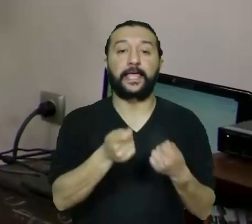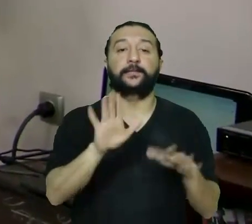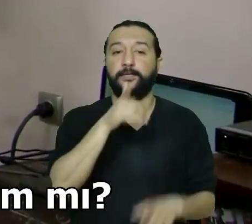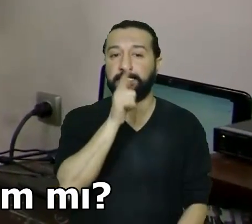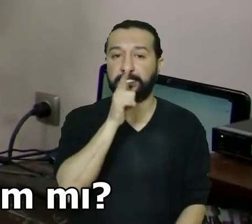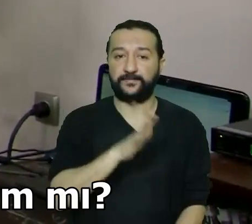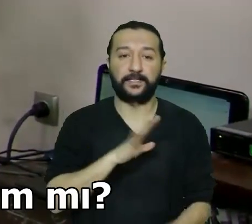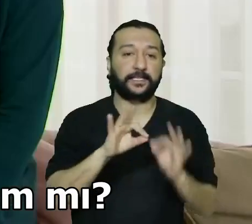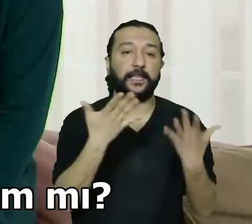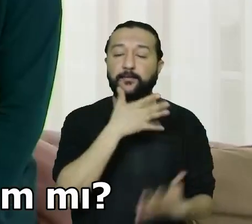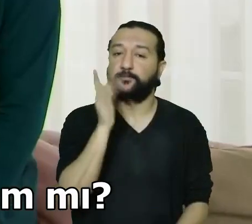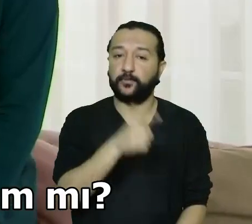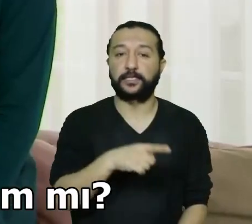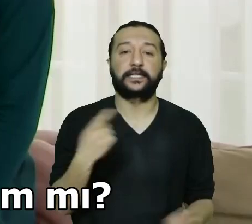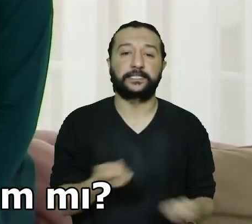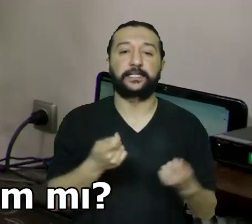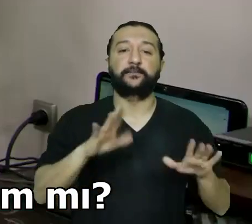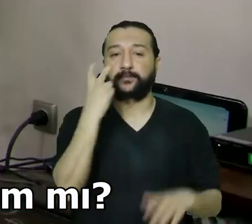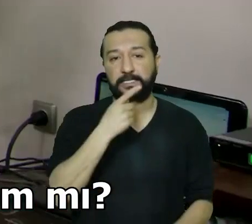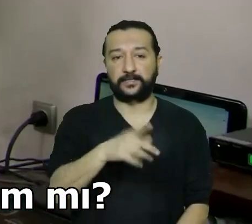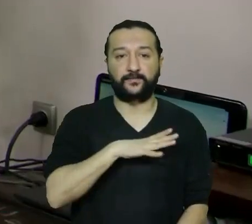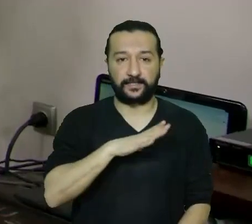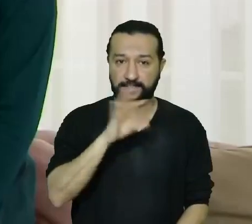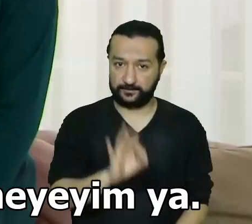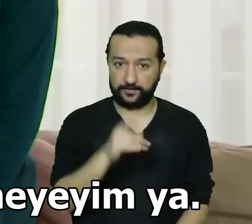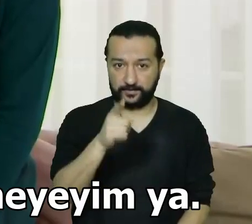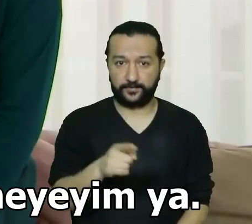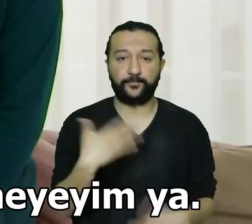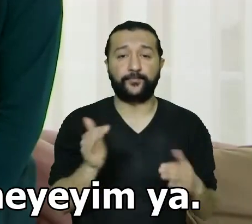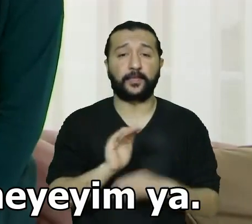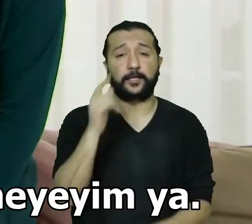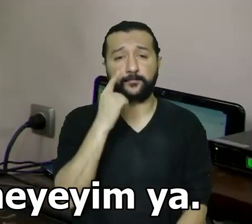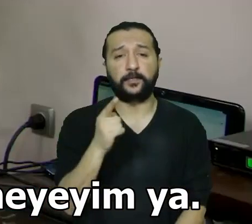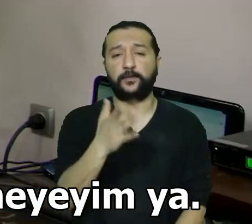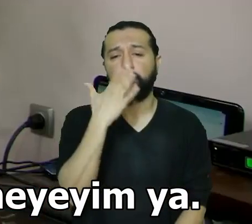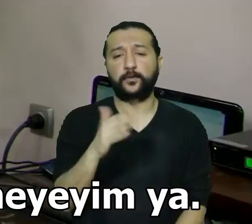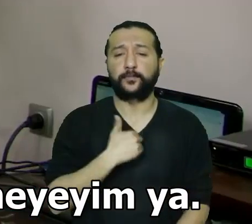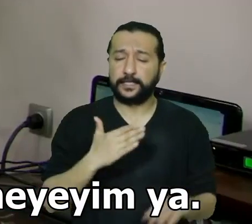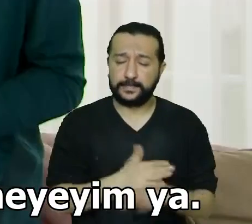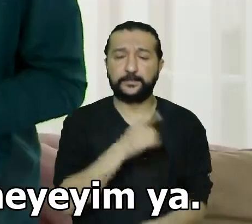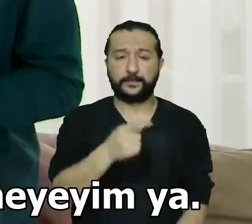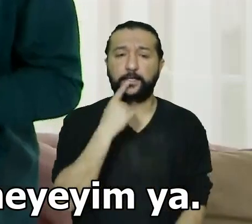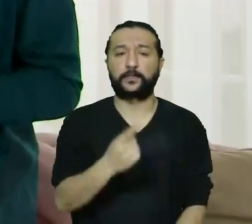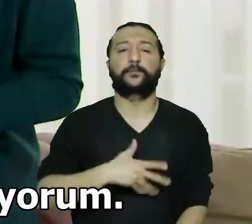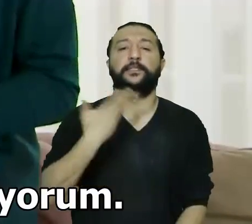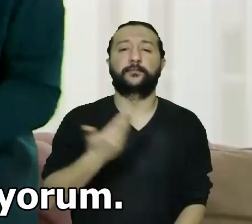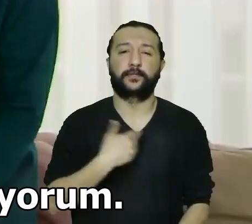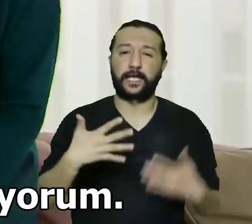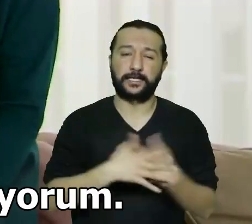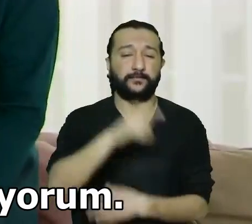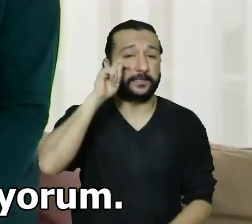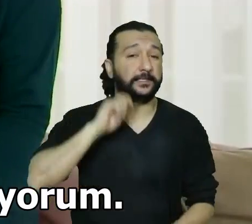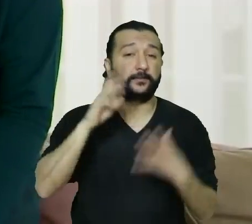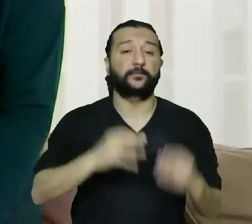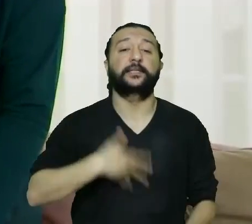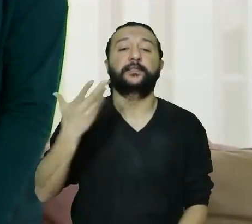Eğitilmemiş ses vardır. Ne bileyim ben, böyle çalışılmamış şarkı vardır, tamam mı? Hayatım, yok. Gerçekten ben söylemeyeyim ya. Şimdi akşam rezil